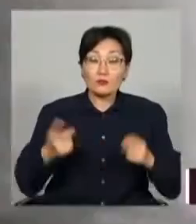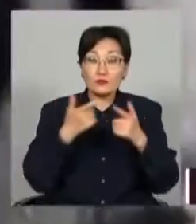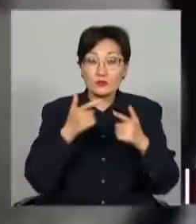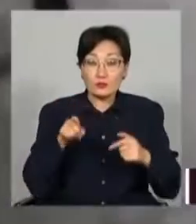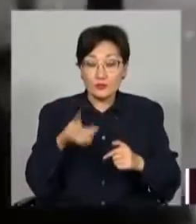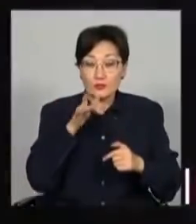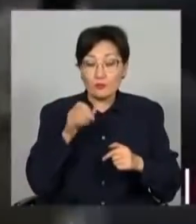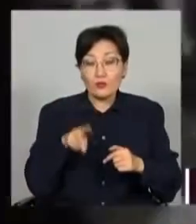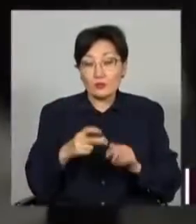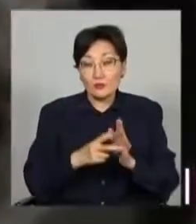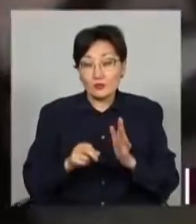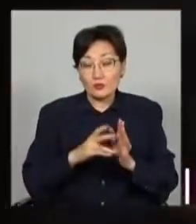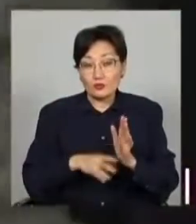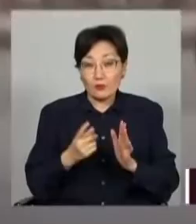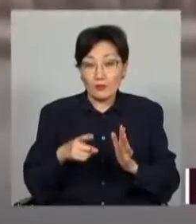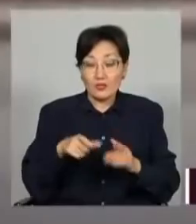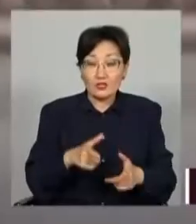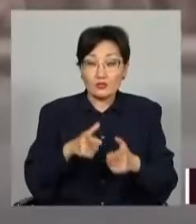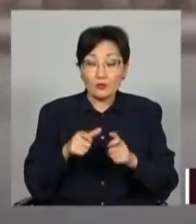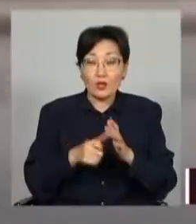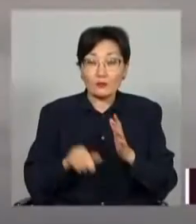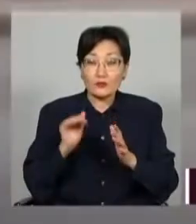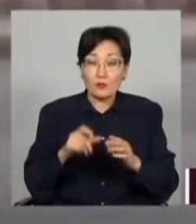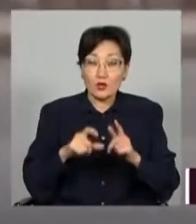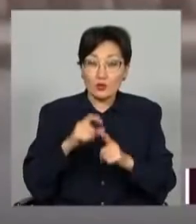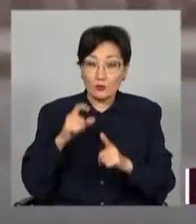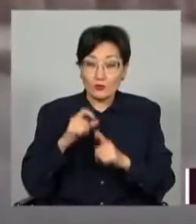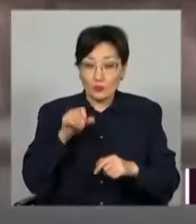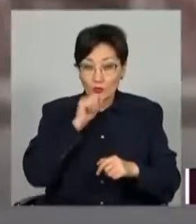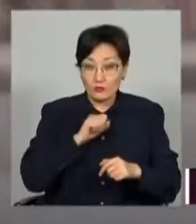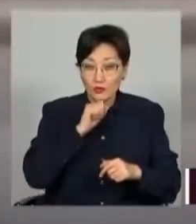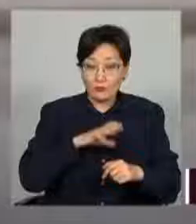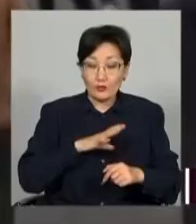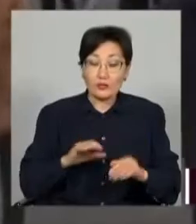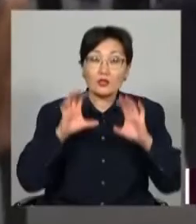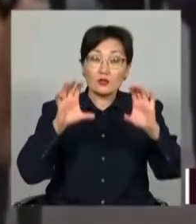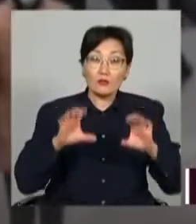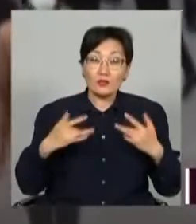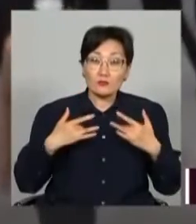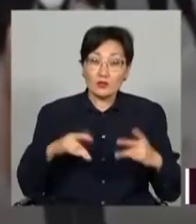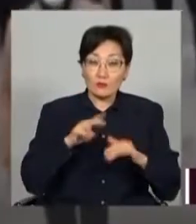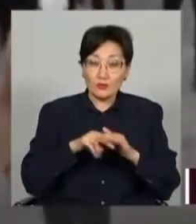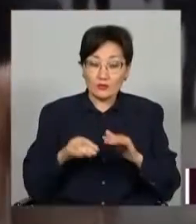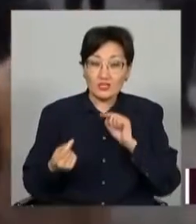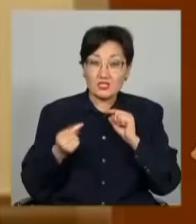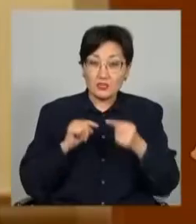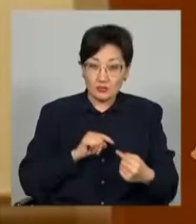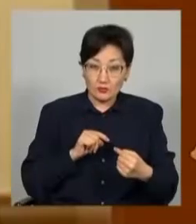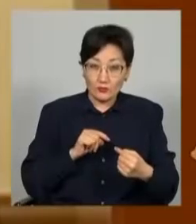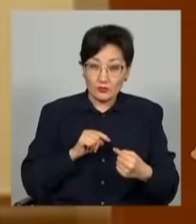сол кезде 2891 қару мен 60 мың оқ дәрі ұрланған. Заңды талаптарға бағынбай қарсылық